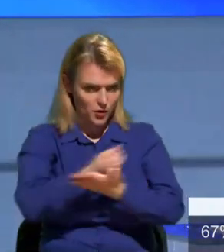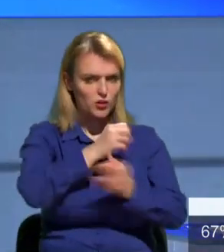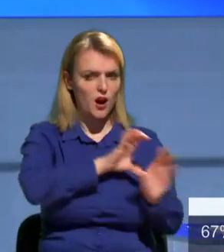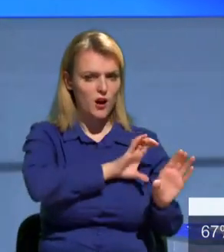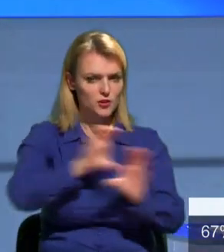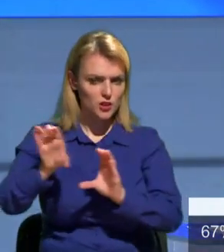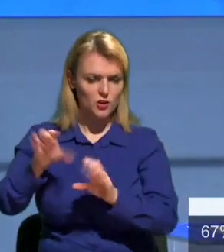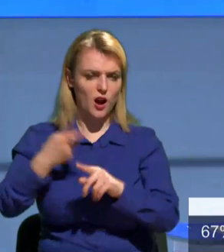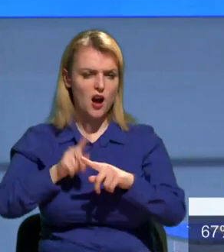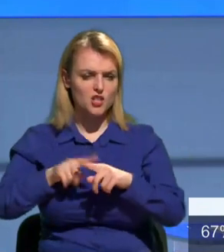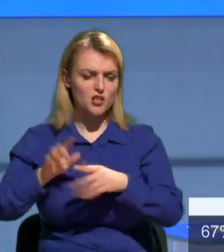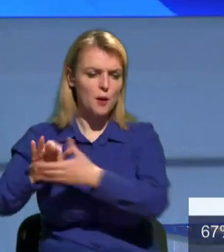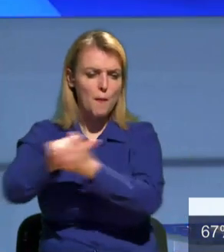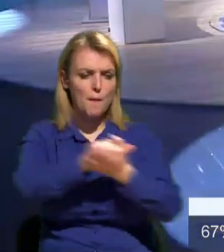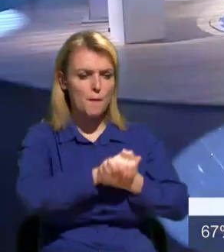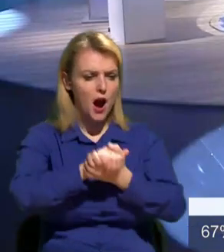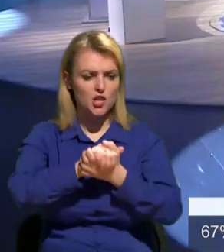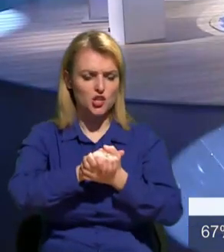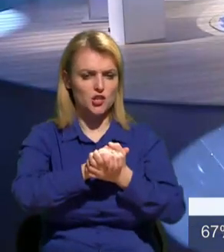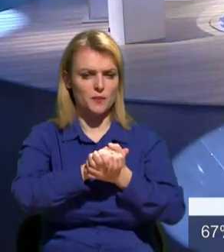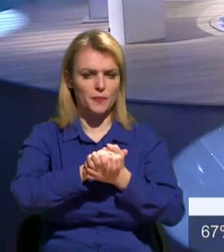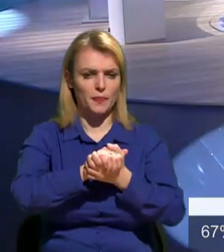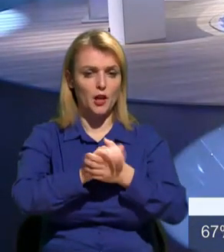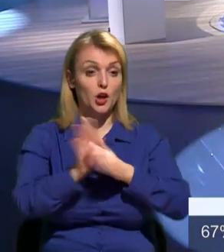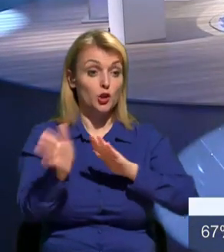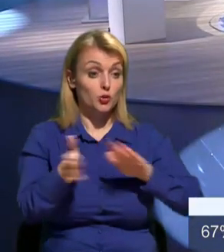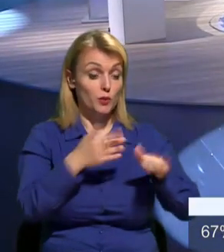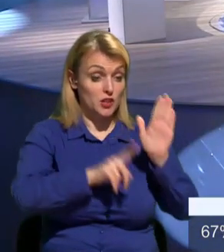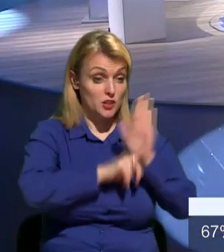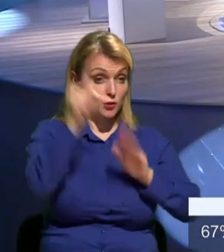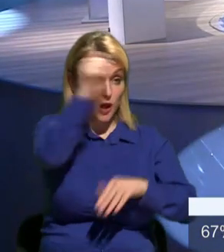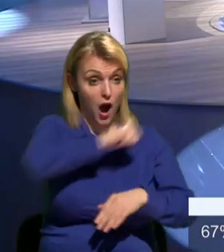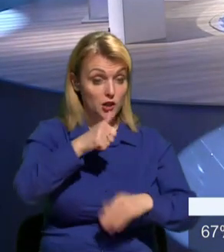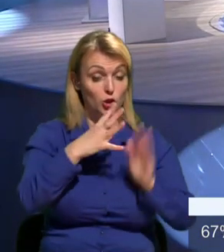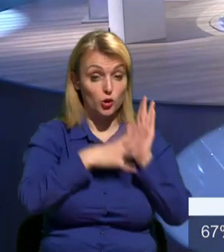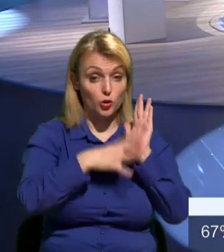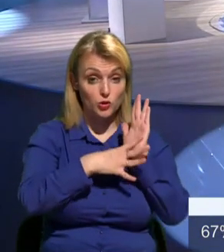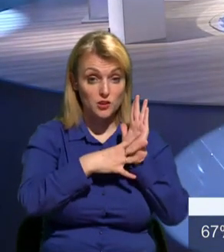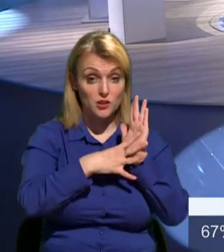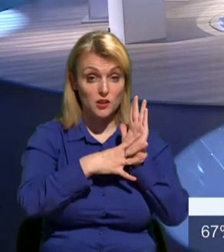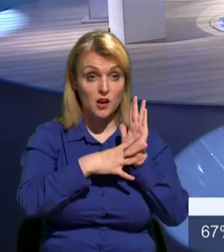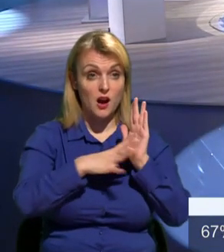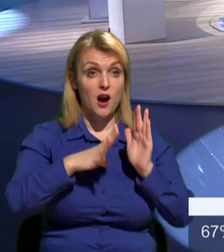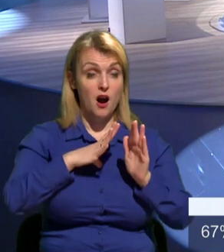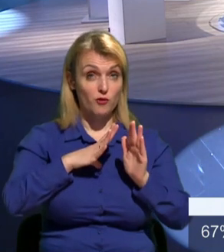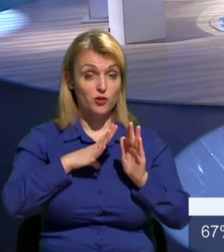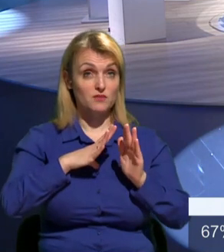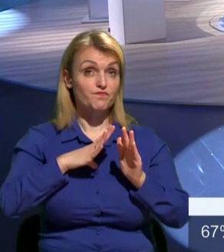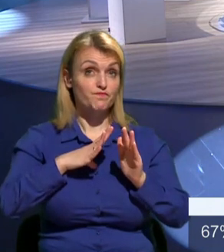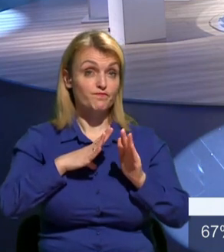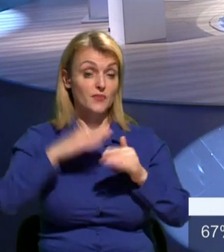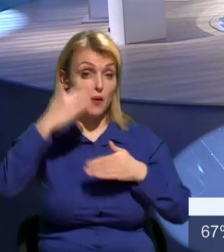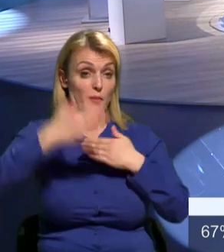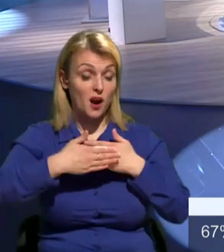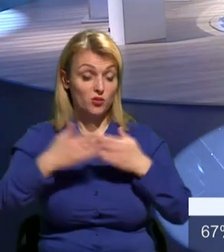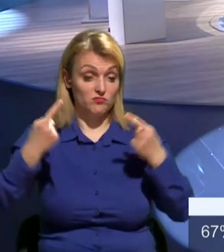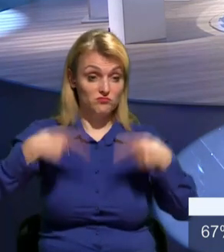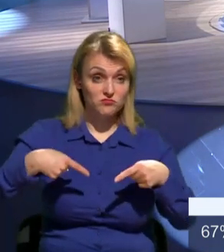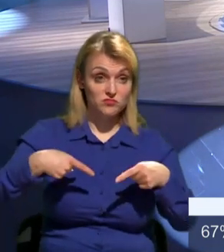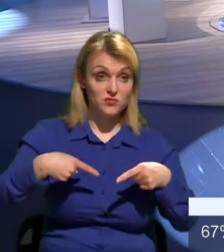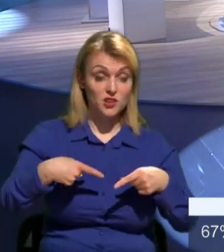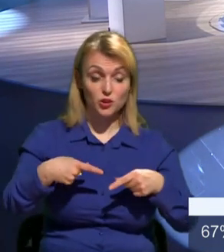asigurăm această pace interietnică după ce, la începutul anilor 90, am fost în pragul colapsului. Nu toți au reușit